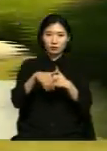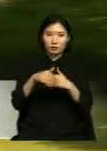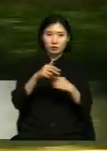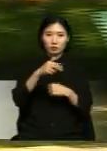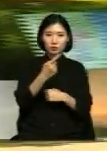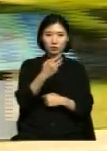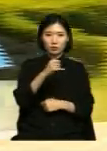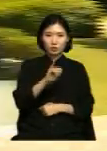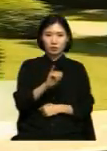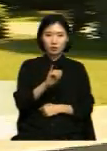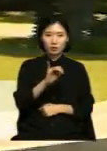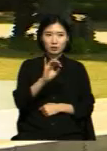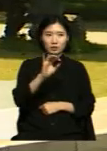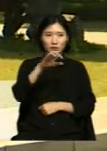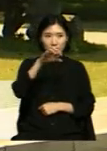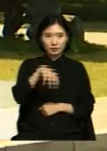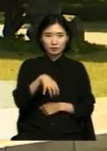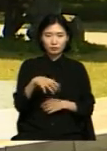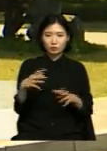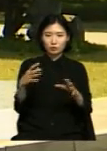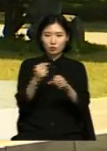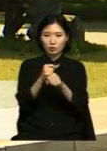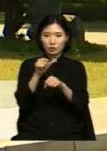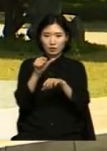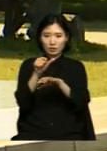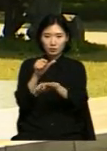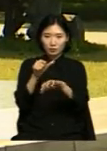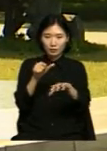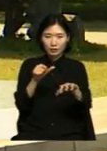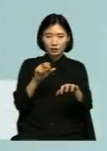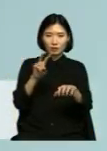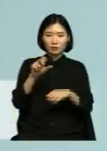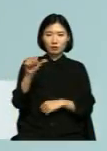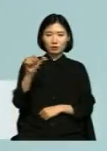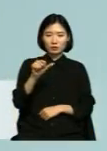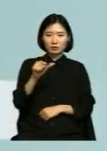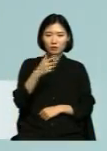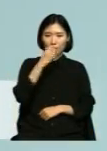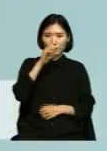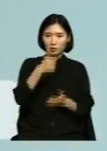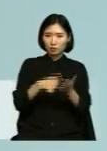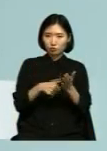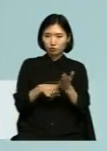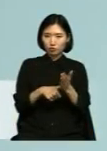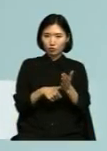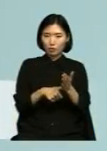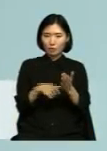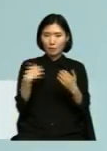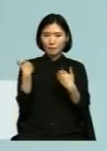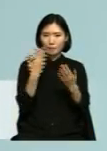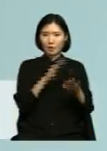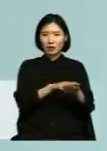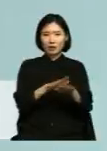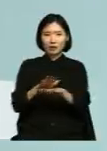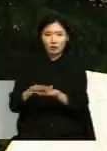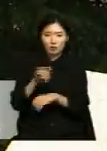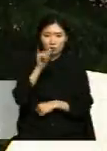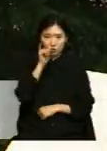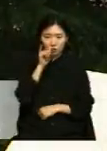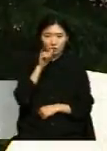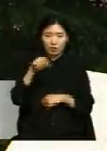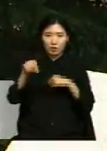파주시에는 조리읍과 파주읍, 월롱면 등 모두 다섯 곳에 2만 5,300여 톤의 폐기물이 방치돼 있습니다. 이에 따라